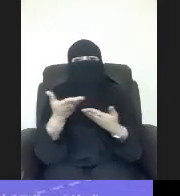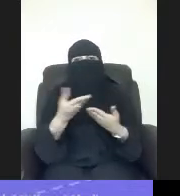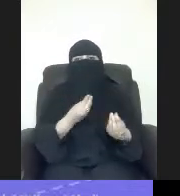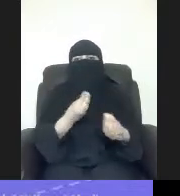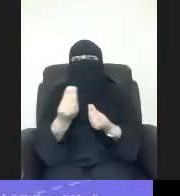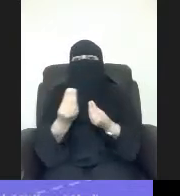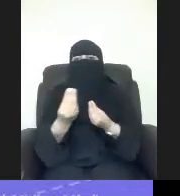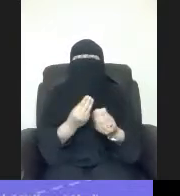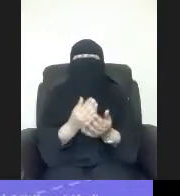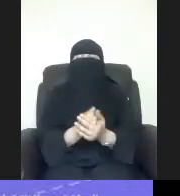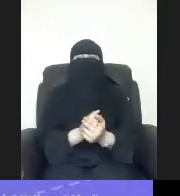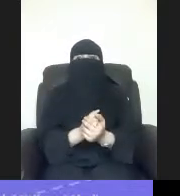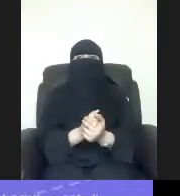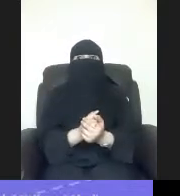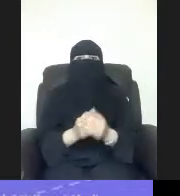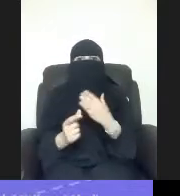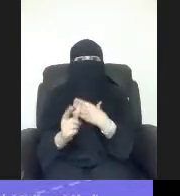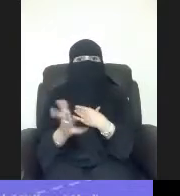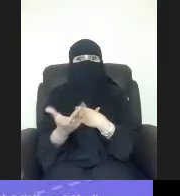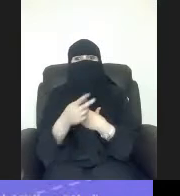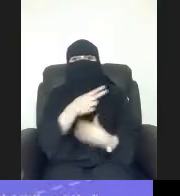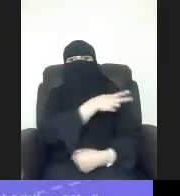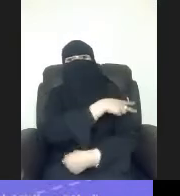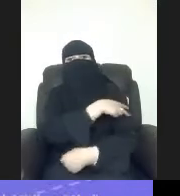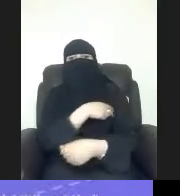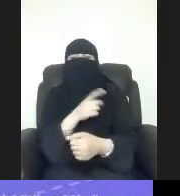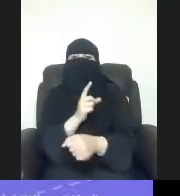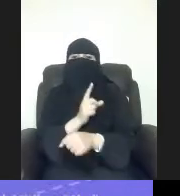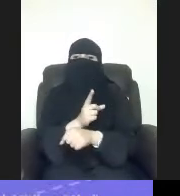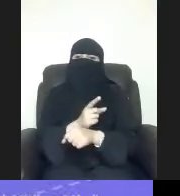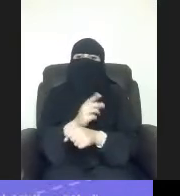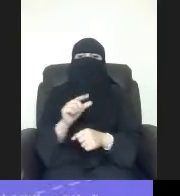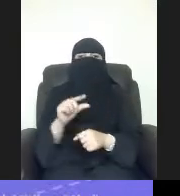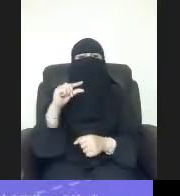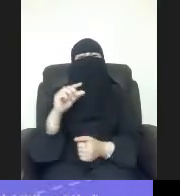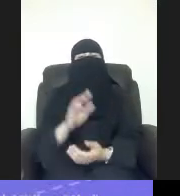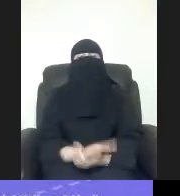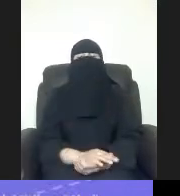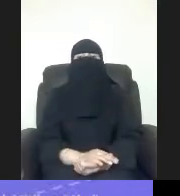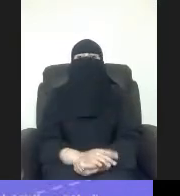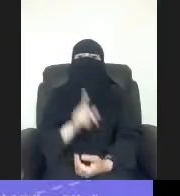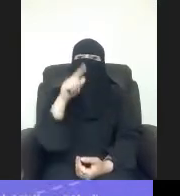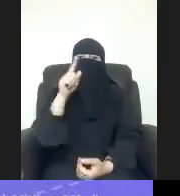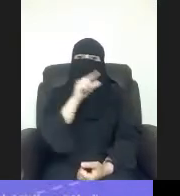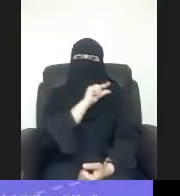الطالب. وذكرت مثال لهذا كما أسلفت، لها 5 سنوات الآن في